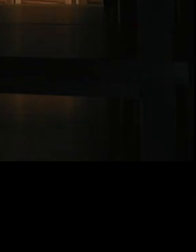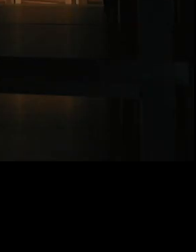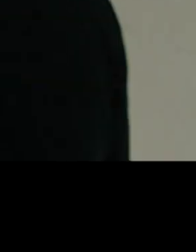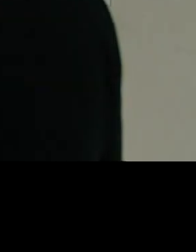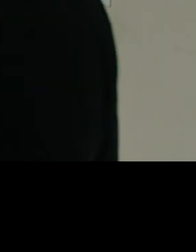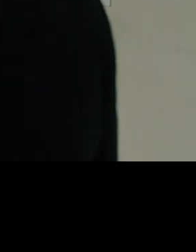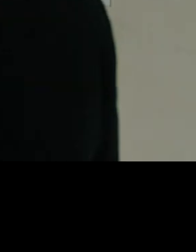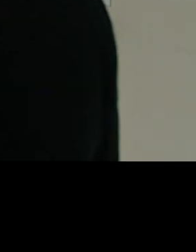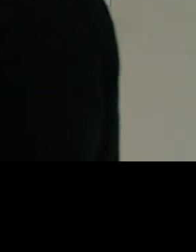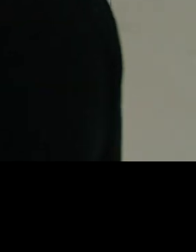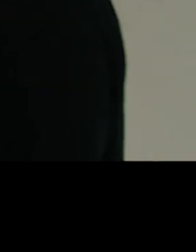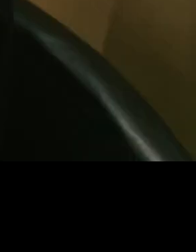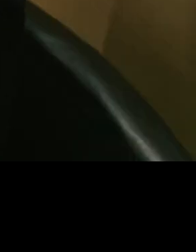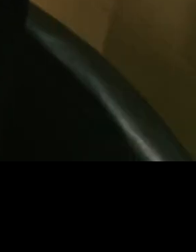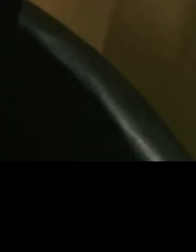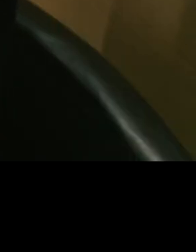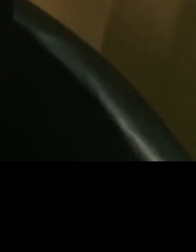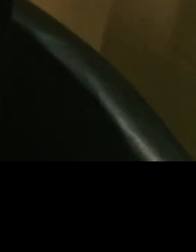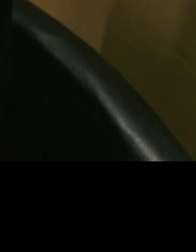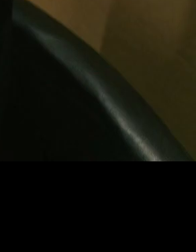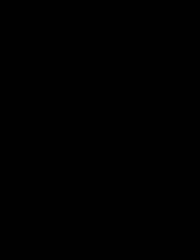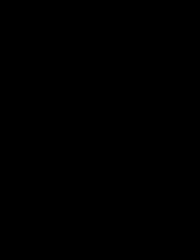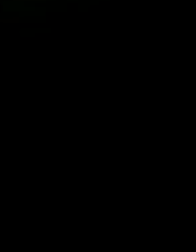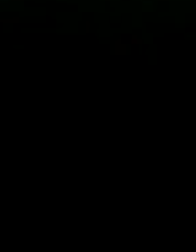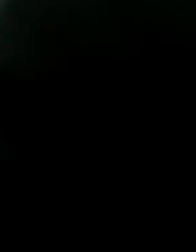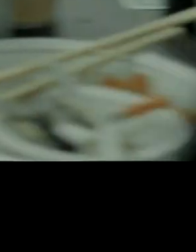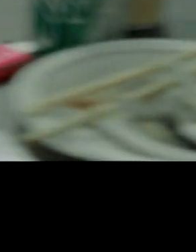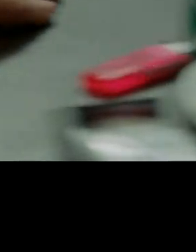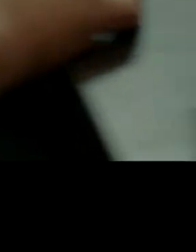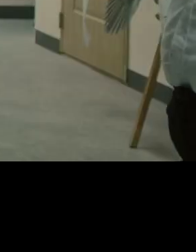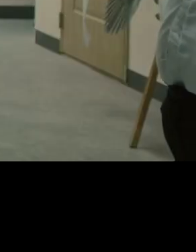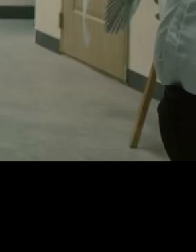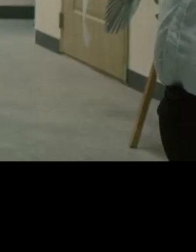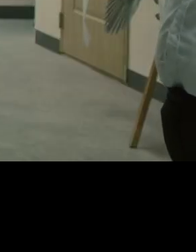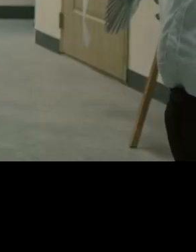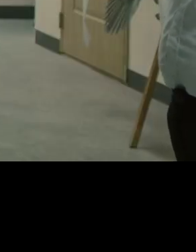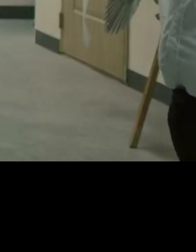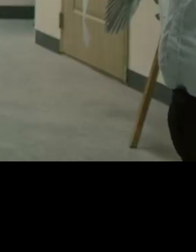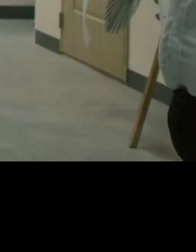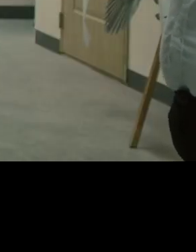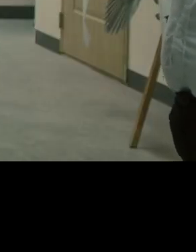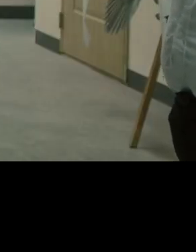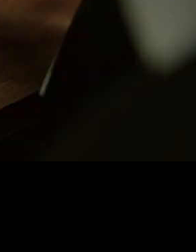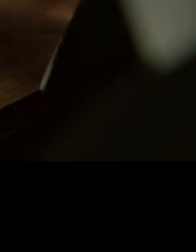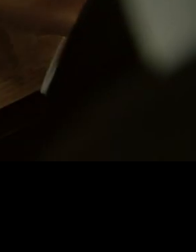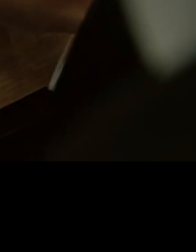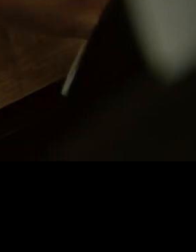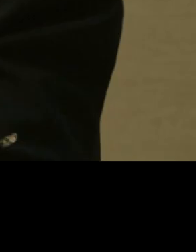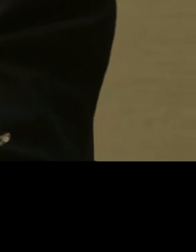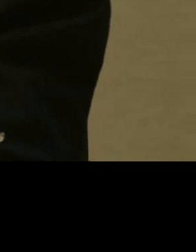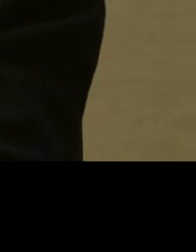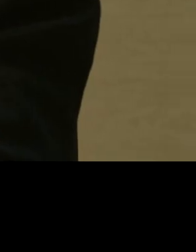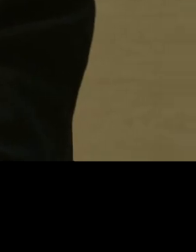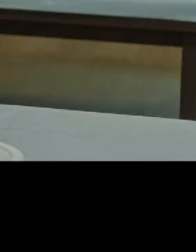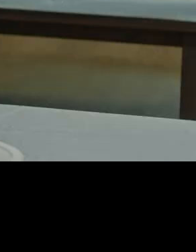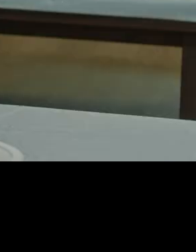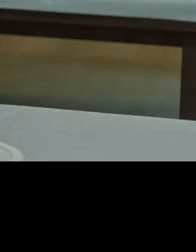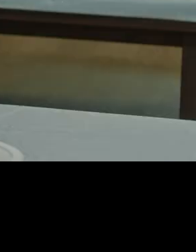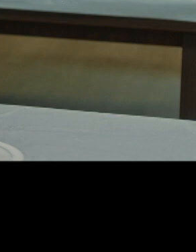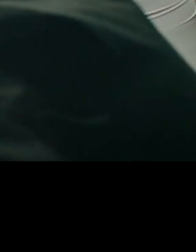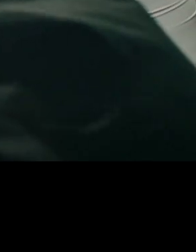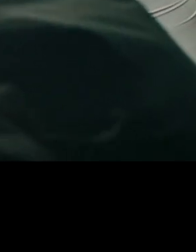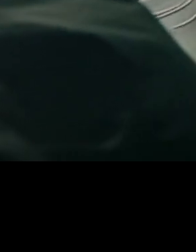아버지 장례식 부조금을 미천삼아 기상천외한 비즈니스를 계획하며 제2의 전성기를 꿈꾸지만 돈 좀